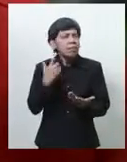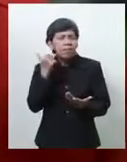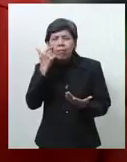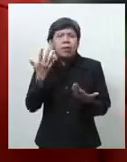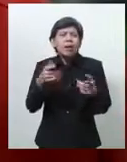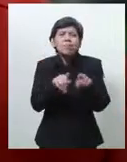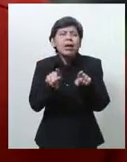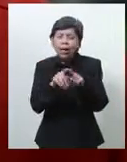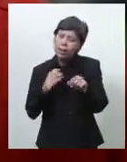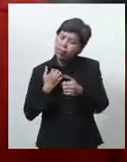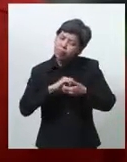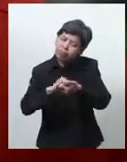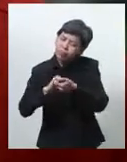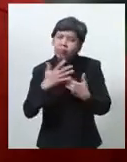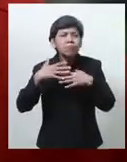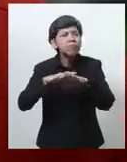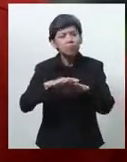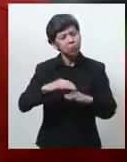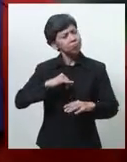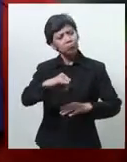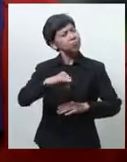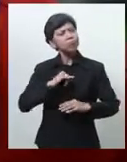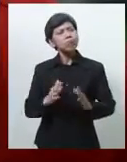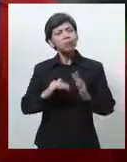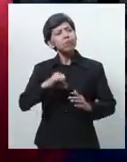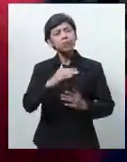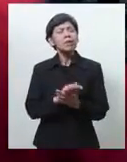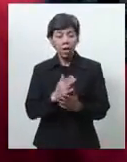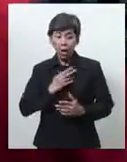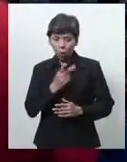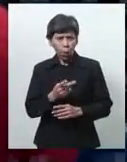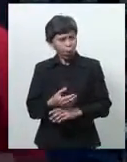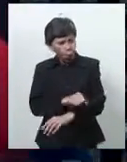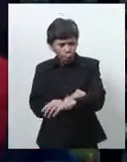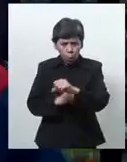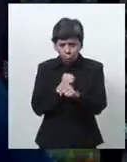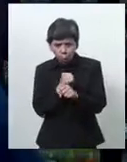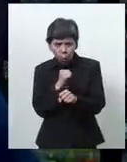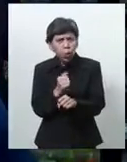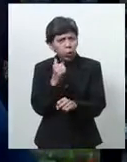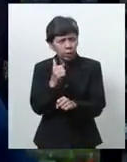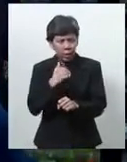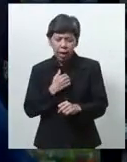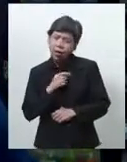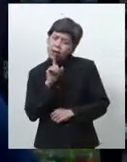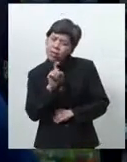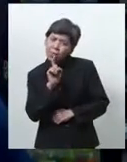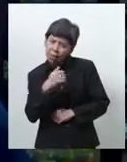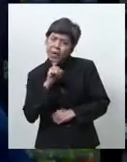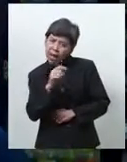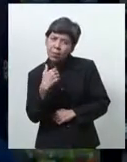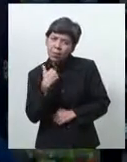ทั่วไปที่ทำงานด้วยกันอะไรไม่ได้มีอะไรที่แบบแตกต่างจากคนอื่นคือเขาเป็นคนที่แอคทีฟตัวเองตลอดเวลาแบบก็ถาม